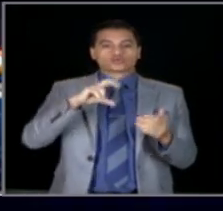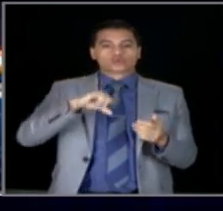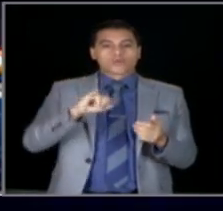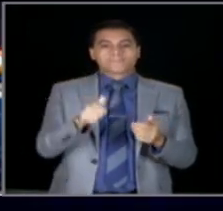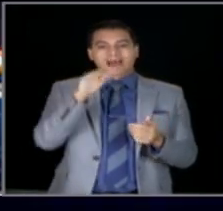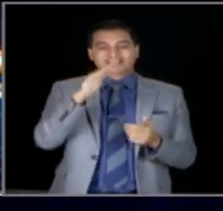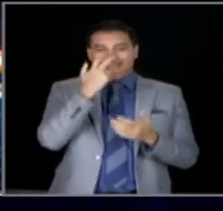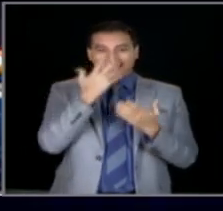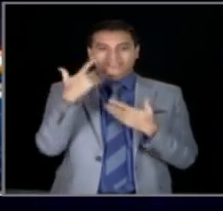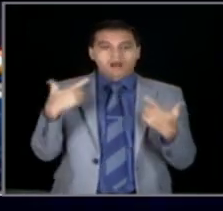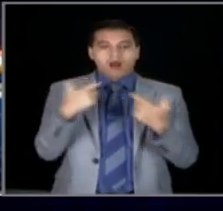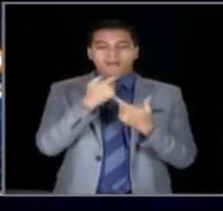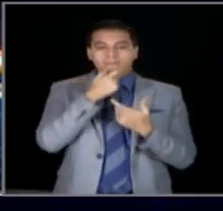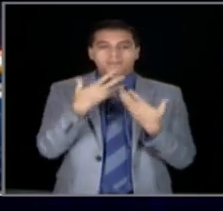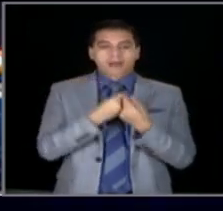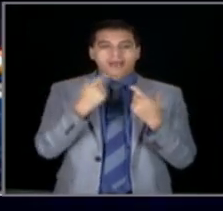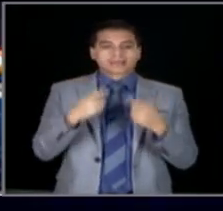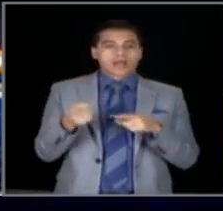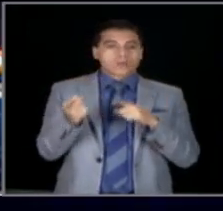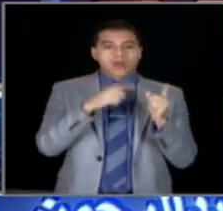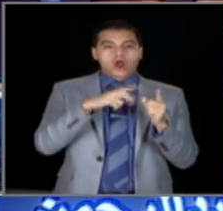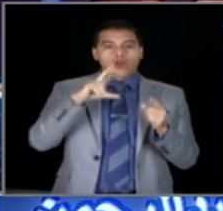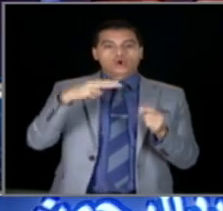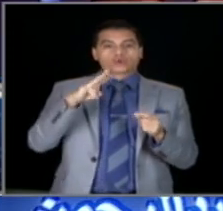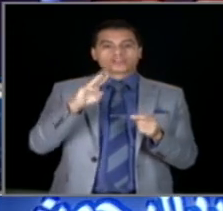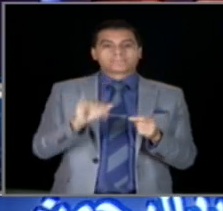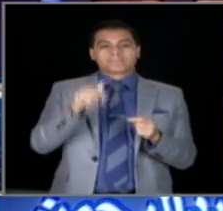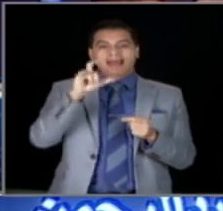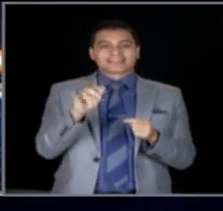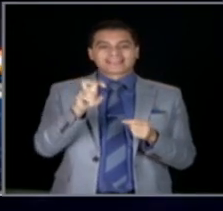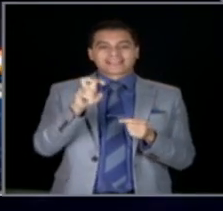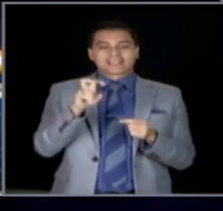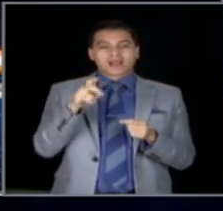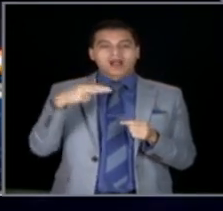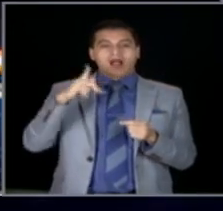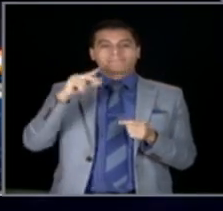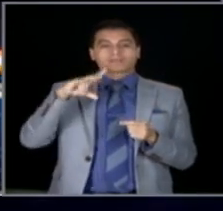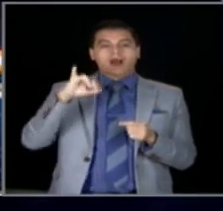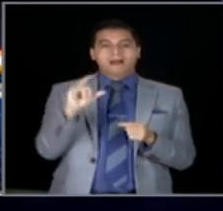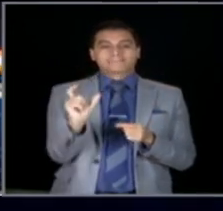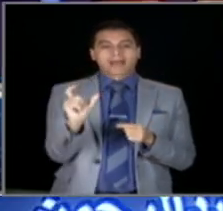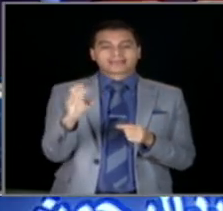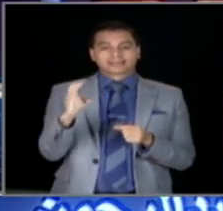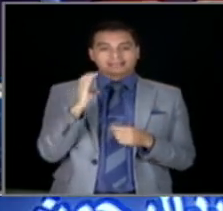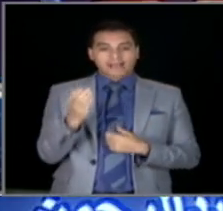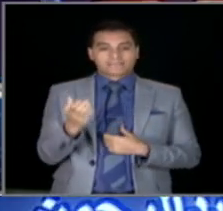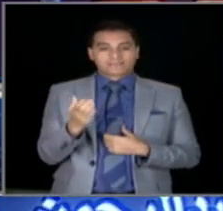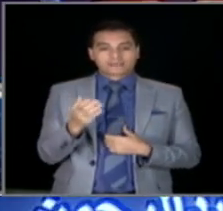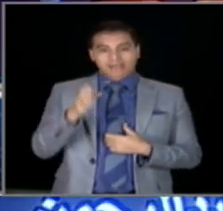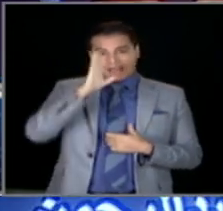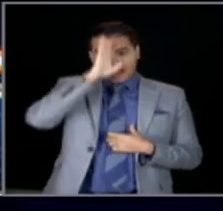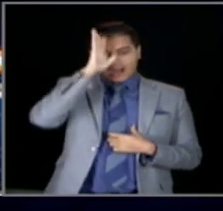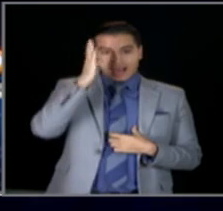بريطانيا ضد الدولة العثمانية. عبد الرحمن محمود، إجابتك.